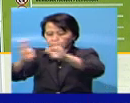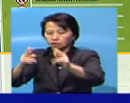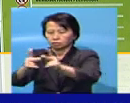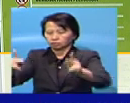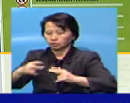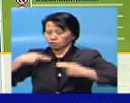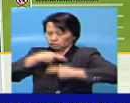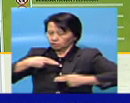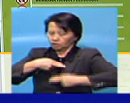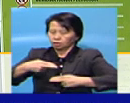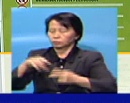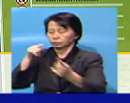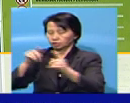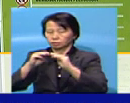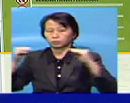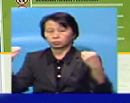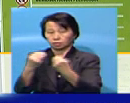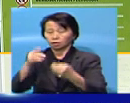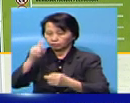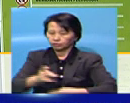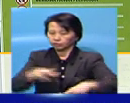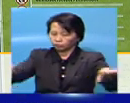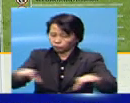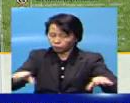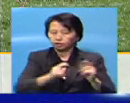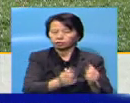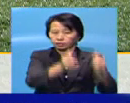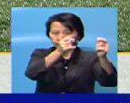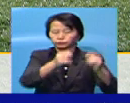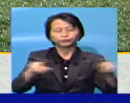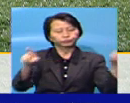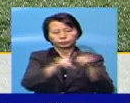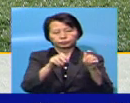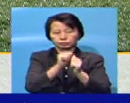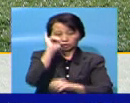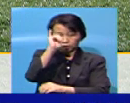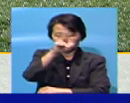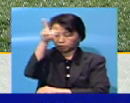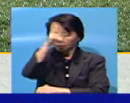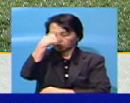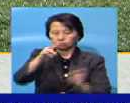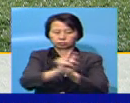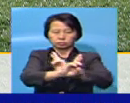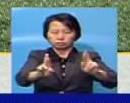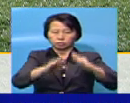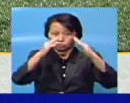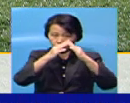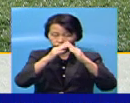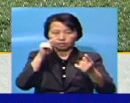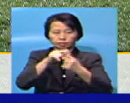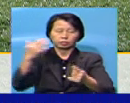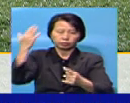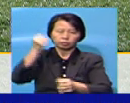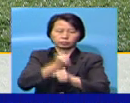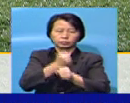rekreasi itu kepada masyarakat dan perlu dijalankan segera ia Selaras janji kerajaan untuk menyediakan rumah kepada bekas